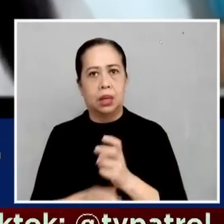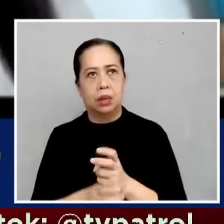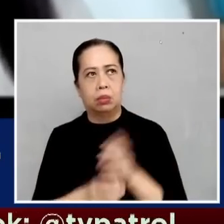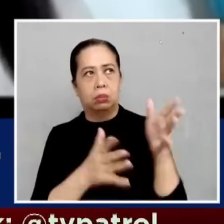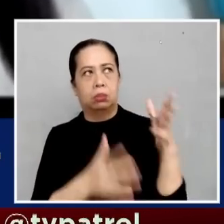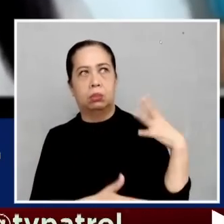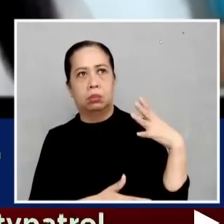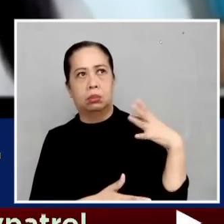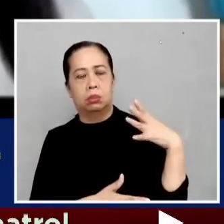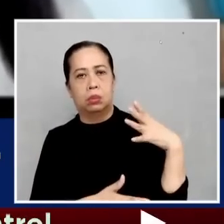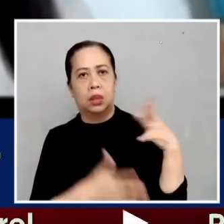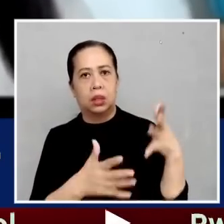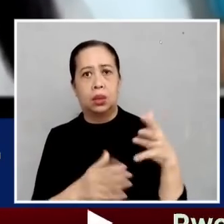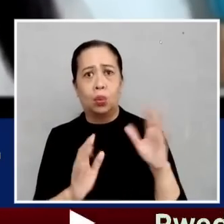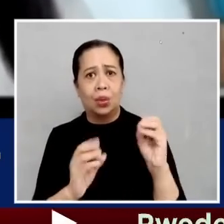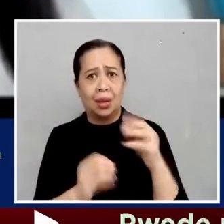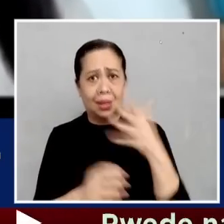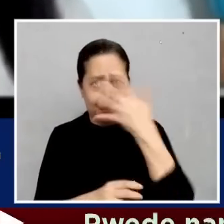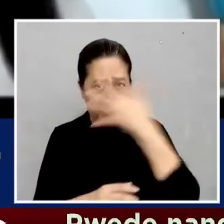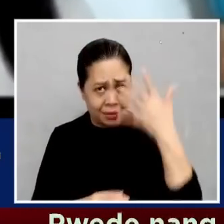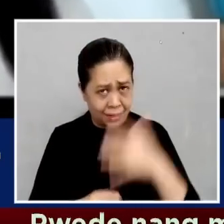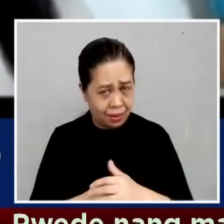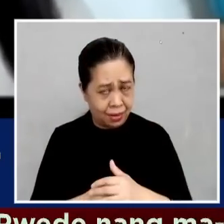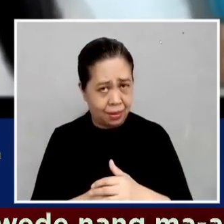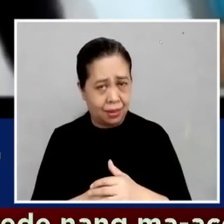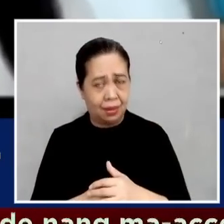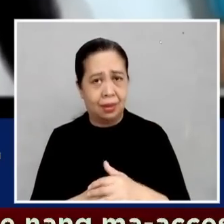bansa na wala ka naman visa doon, and then